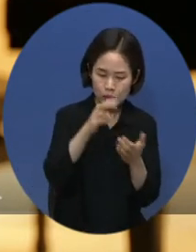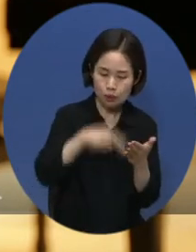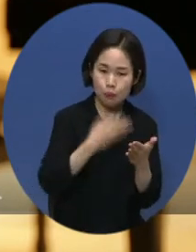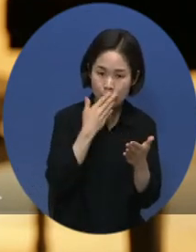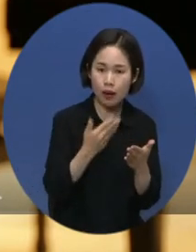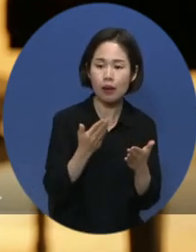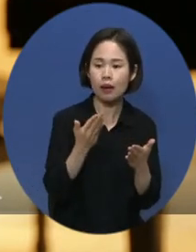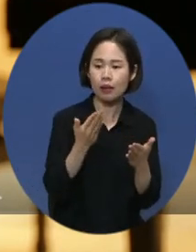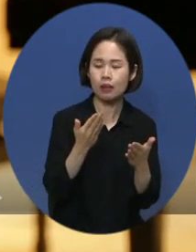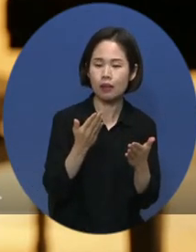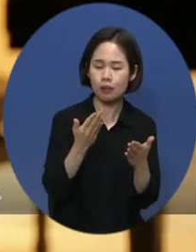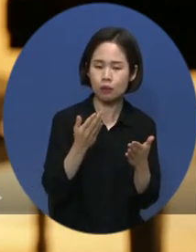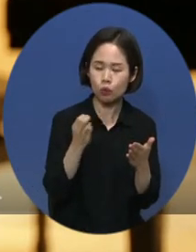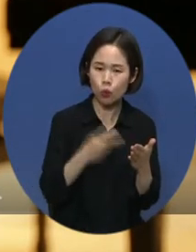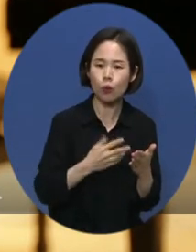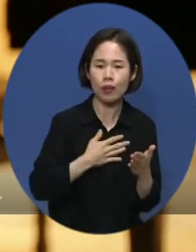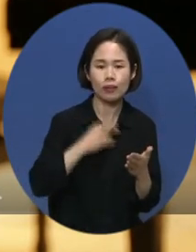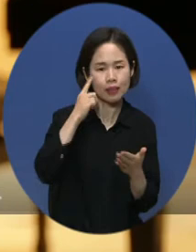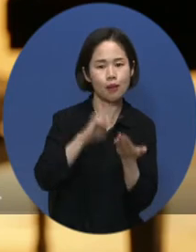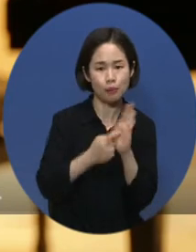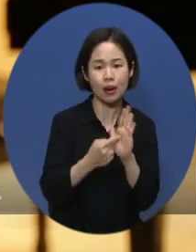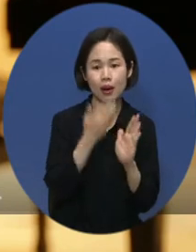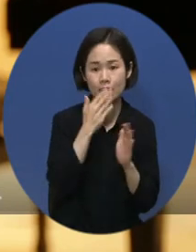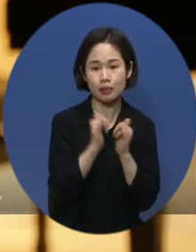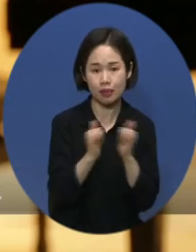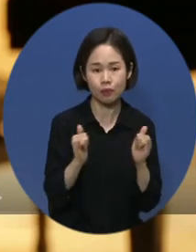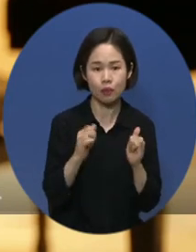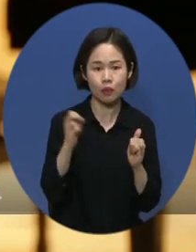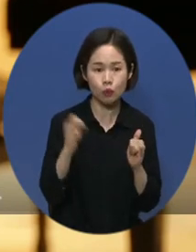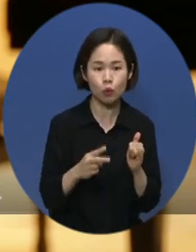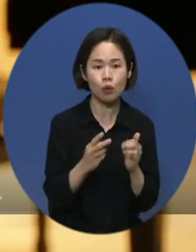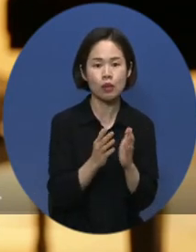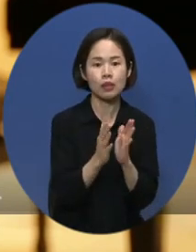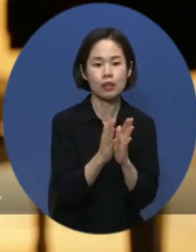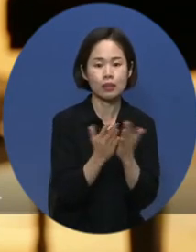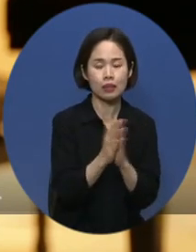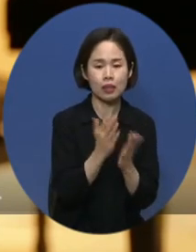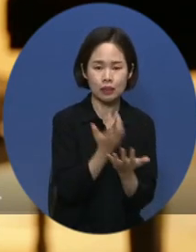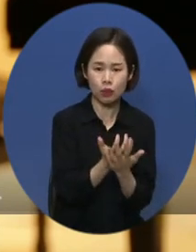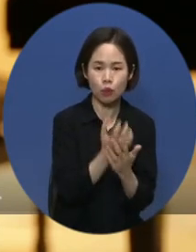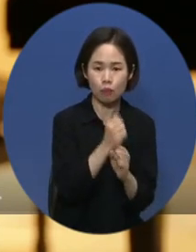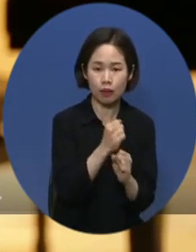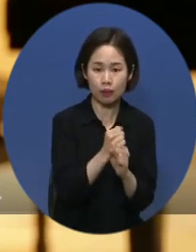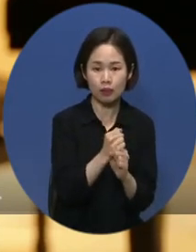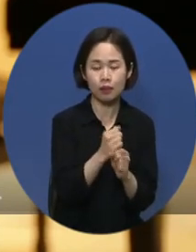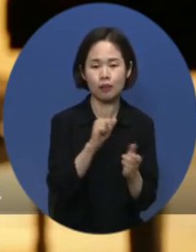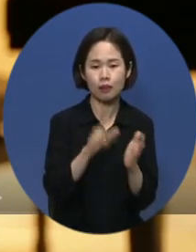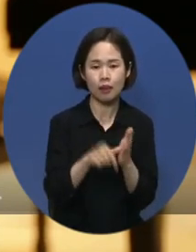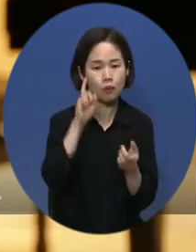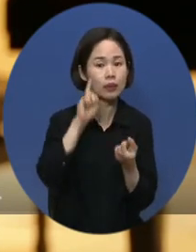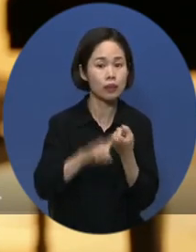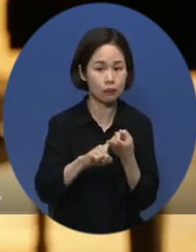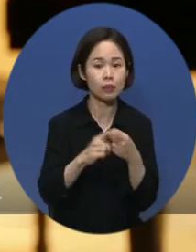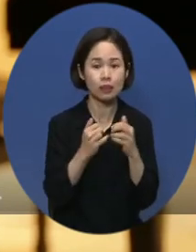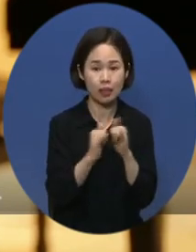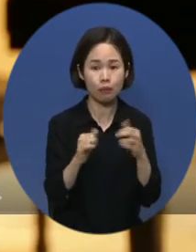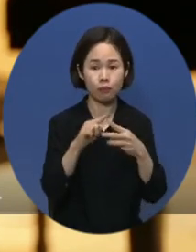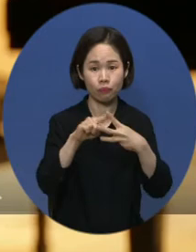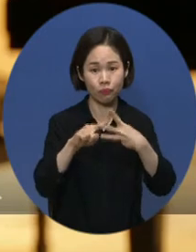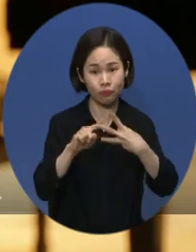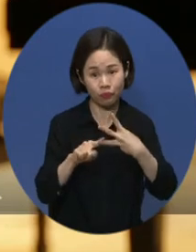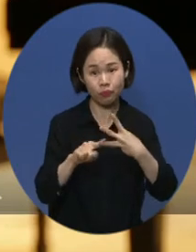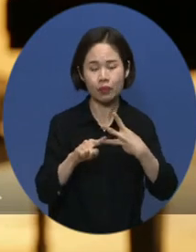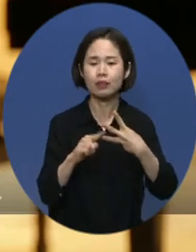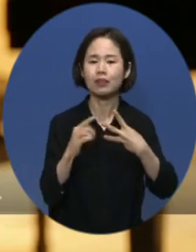가장 중요한 거는 읽기 쉬운 자료 제작에 이제 관심이 있는 발달장애인 당사자분들을 저희가 이제 위원으로